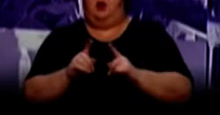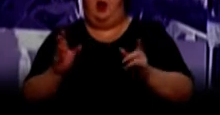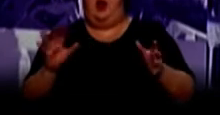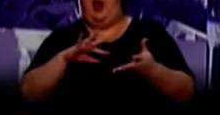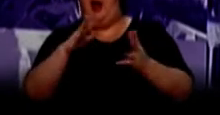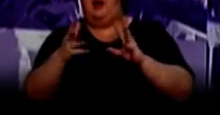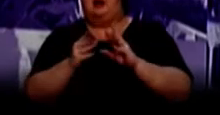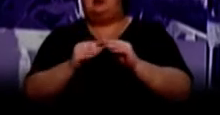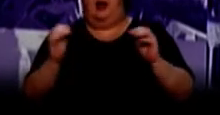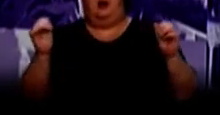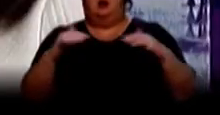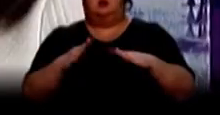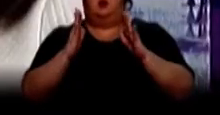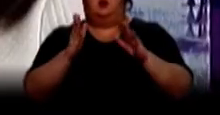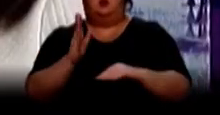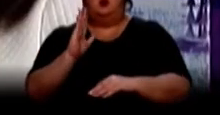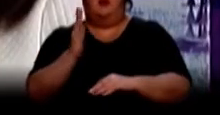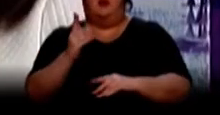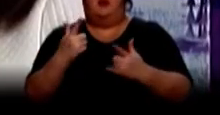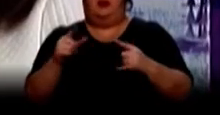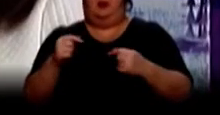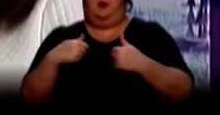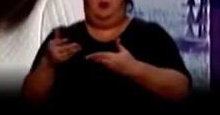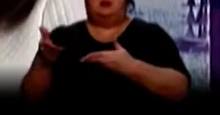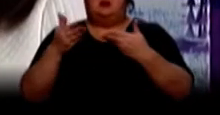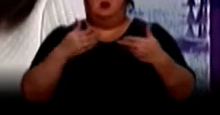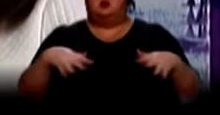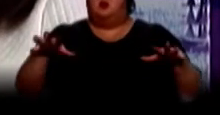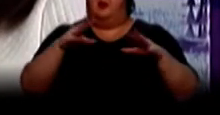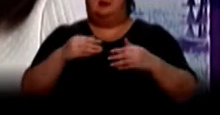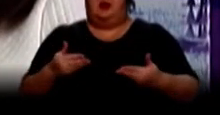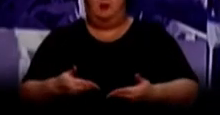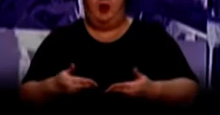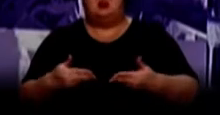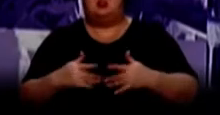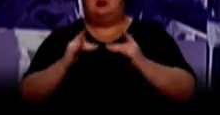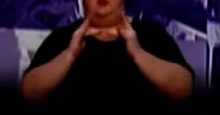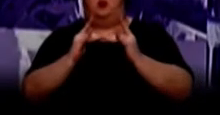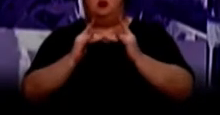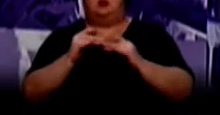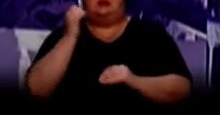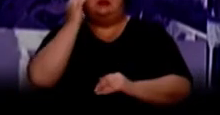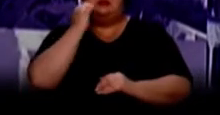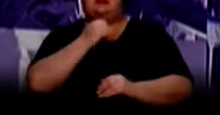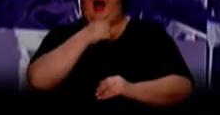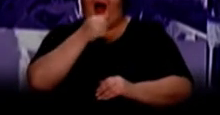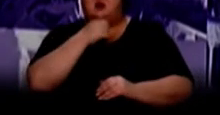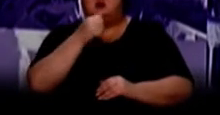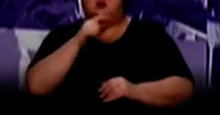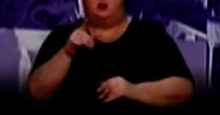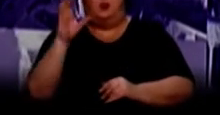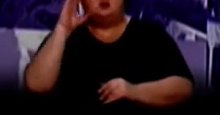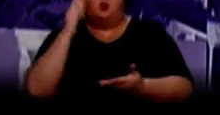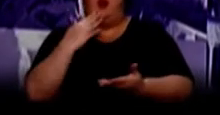нас такі будуть у вівторок, де ми запрошуємо усіх мешканців гуртожитків, старости, щоб вони прослухали лекцію про те, як